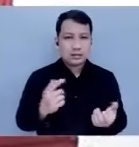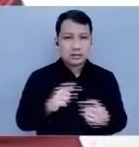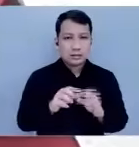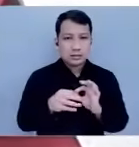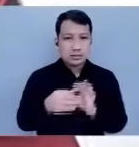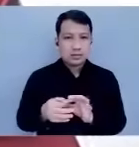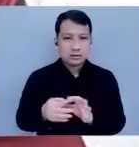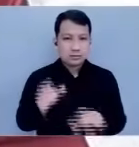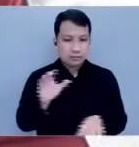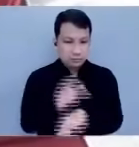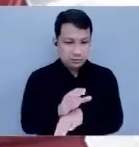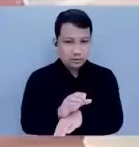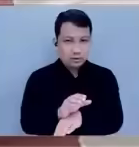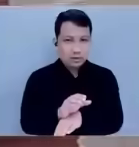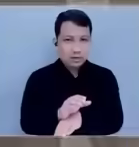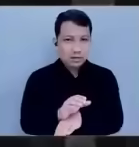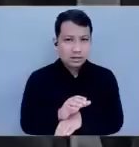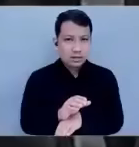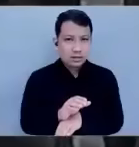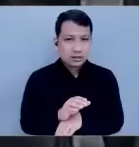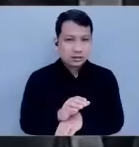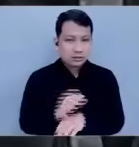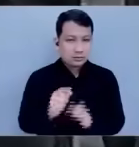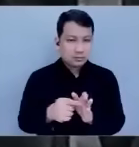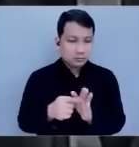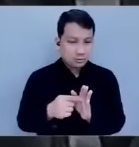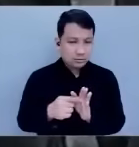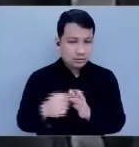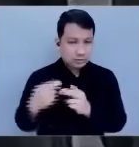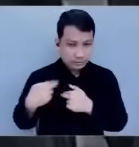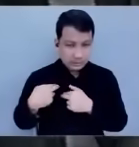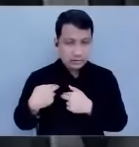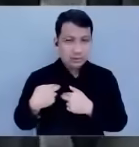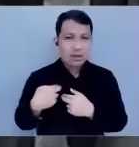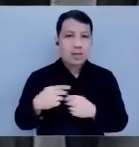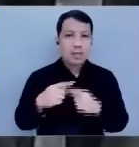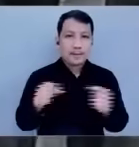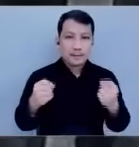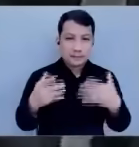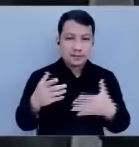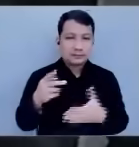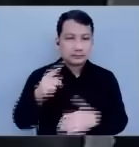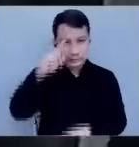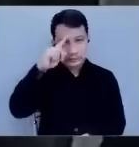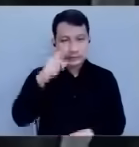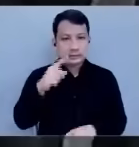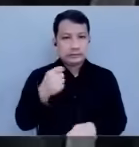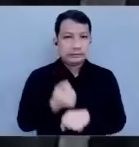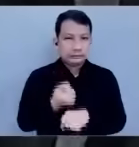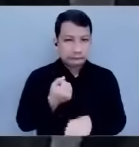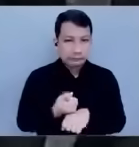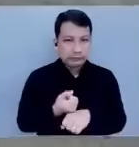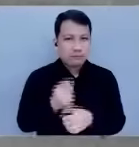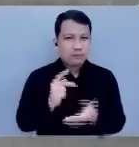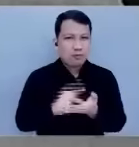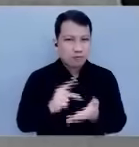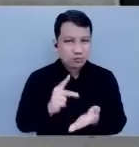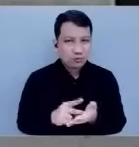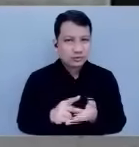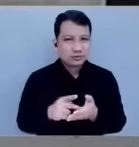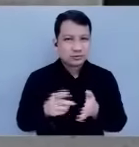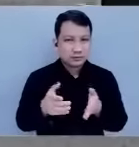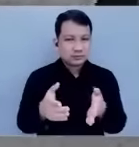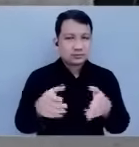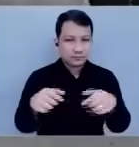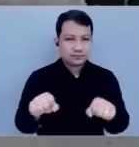enforcement mandate. Pero dahil marami pa rin pasaway na motoristang pilit dumadaan sa busway, simula